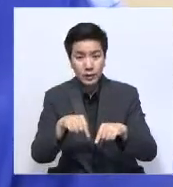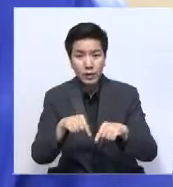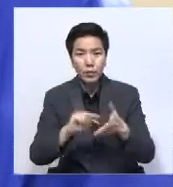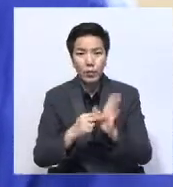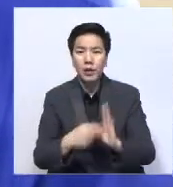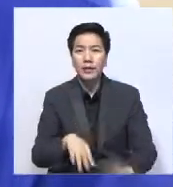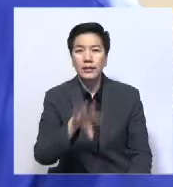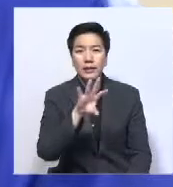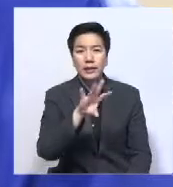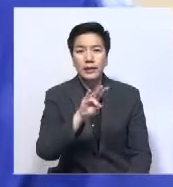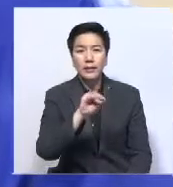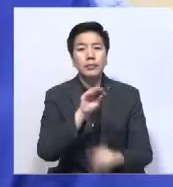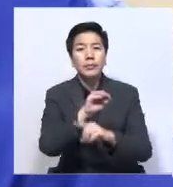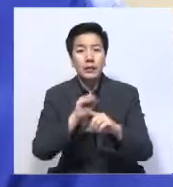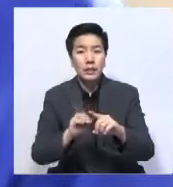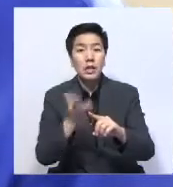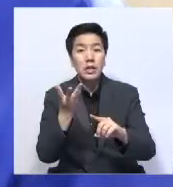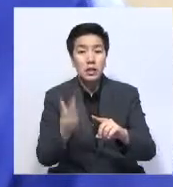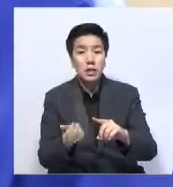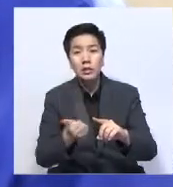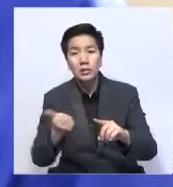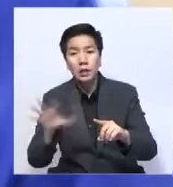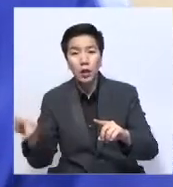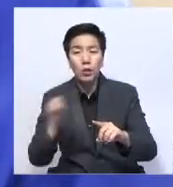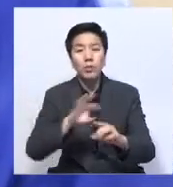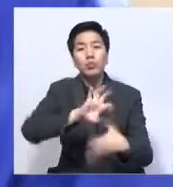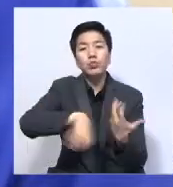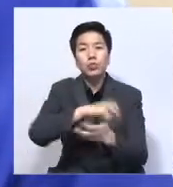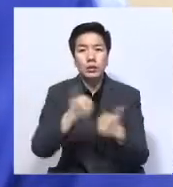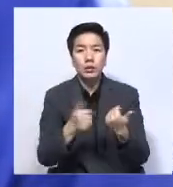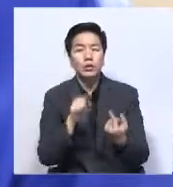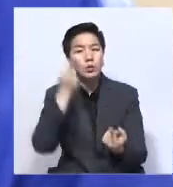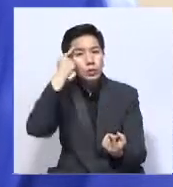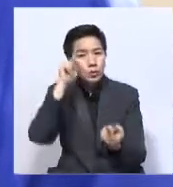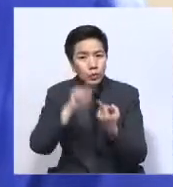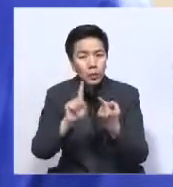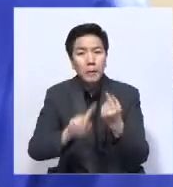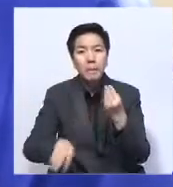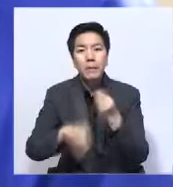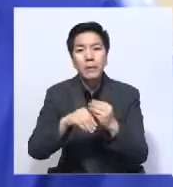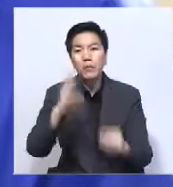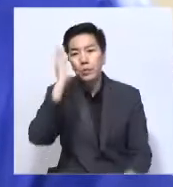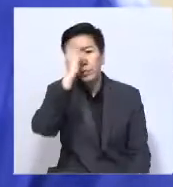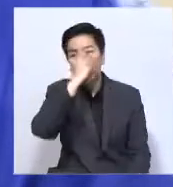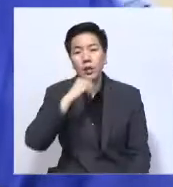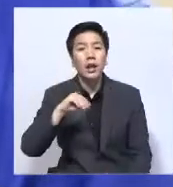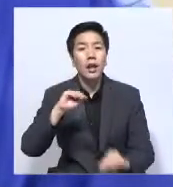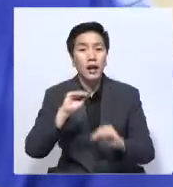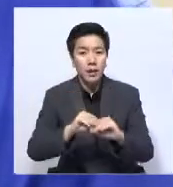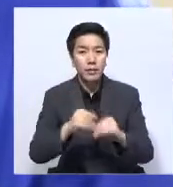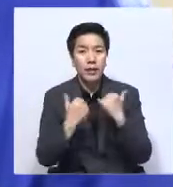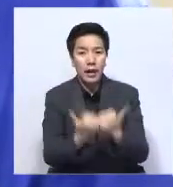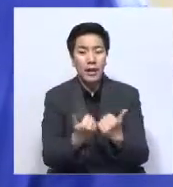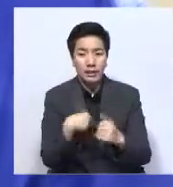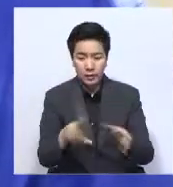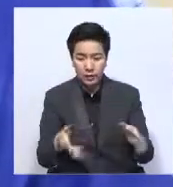ประมาณ 70% ที่เหลืออาจจะเป็นวัสดุอย่างอื่นอันเนี้ยเจตนาก็คือเพื่อเพิ่มความสวยงามเพราะว่าย